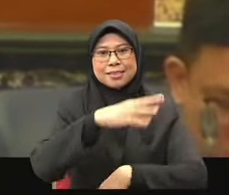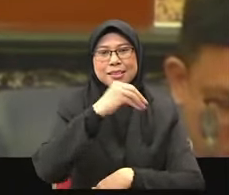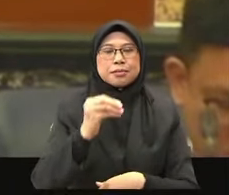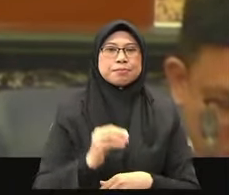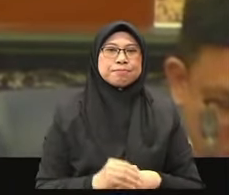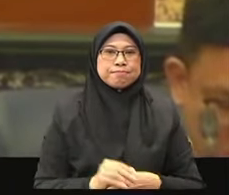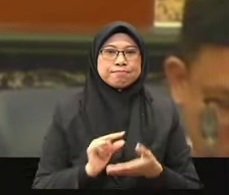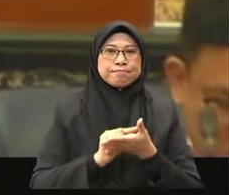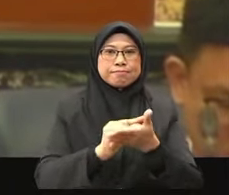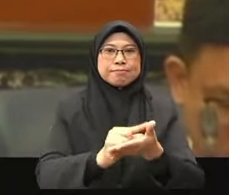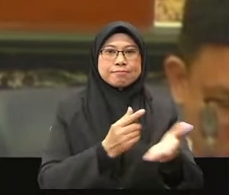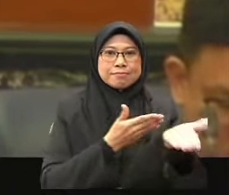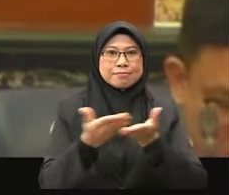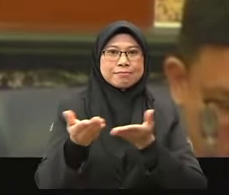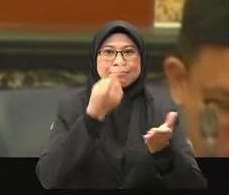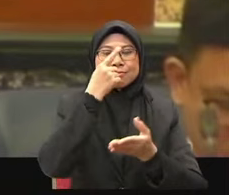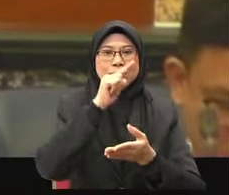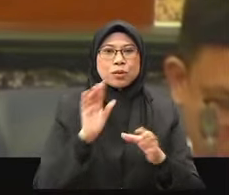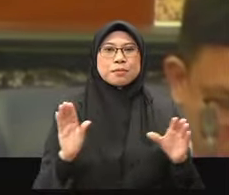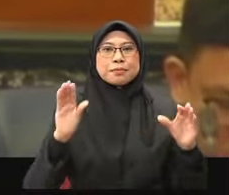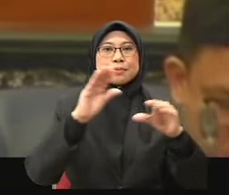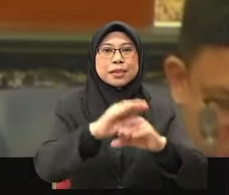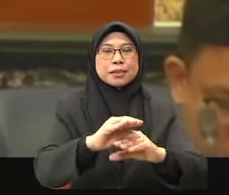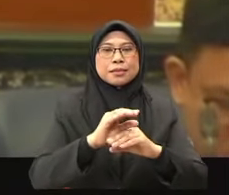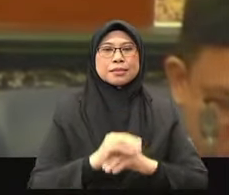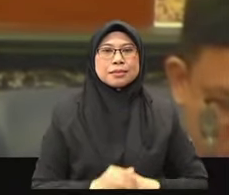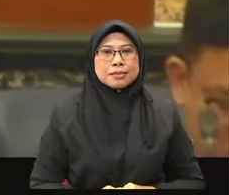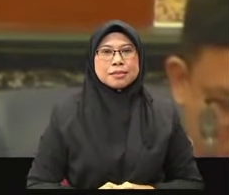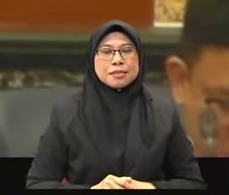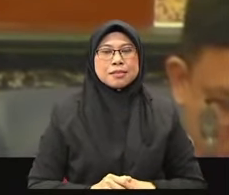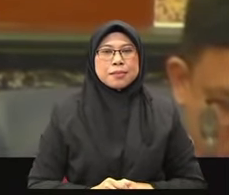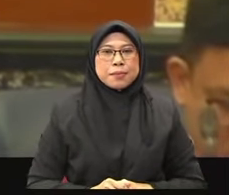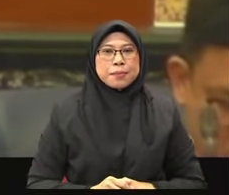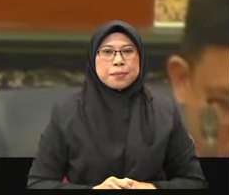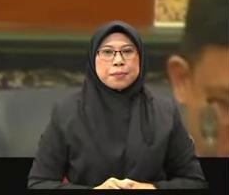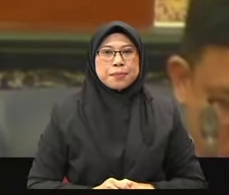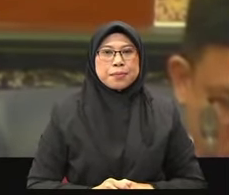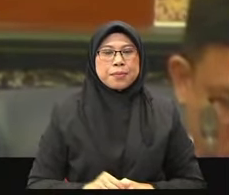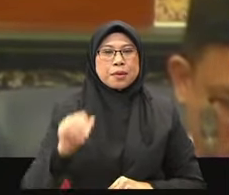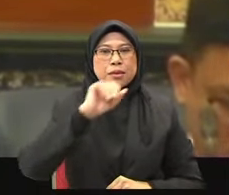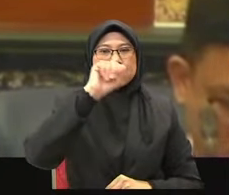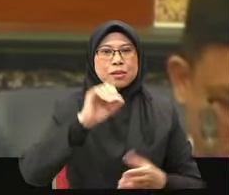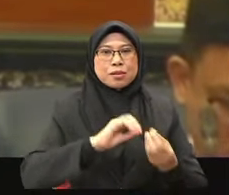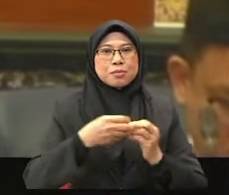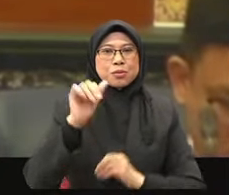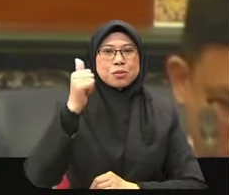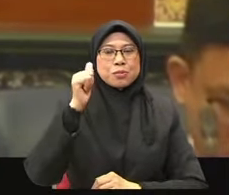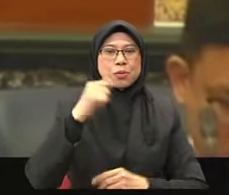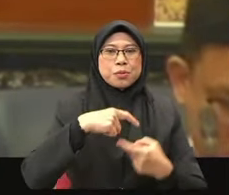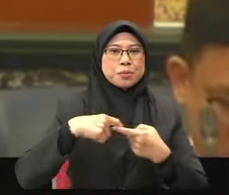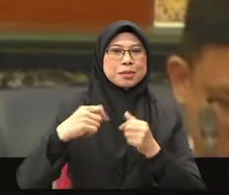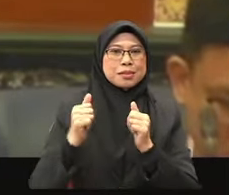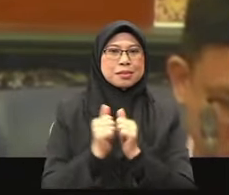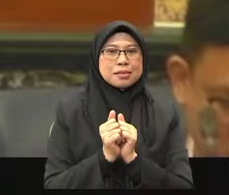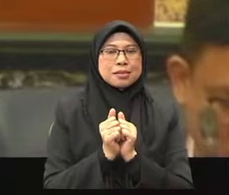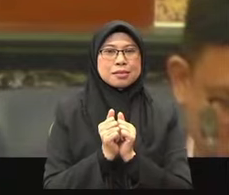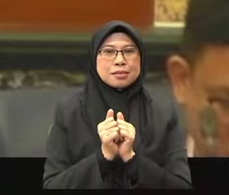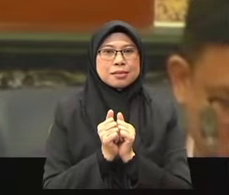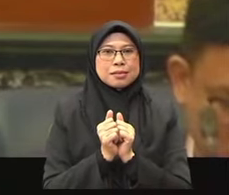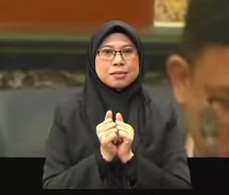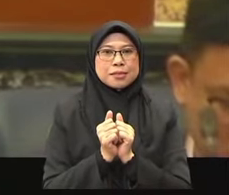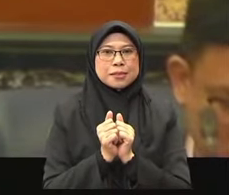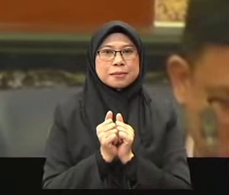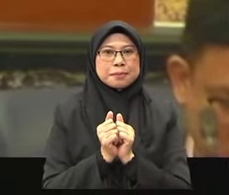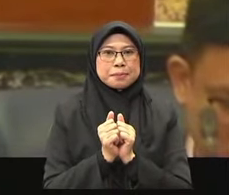bagi menandakan berakhirnya musim menuai padi. Namun dengan peredaran masa dan kelekaan kita dalam menitik berat semangat atau sejarah di sebalik sambutan